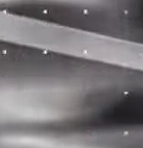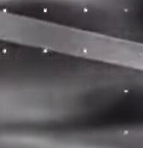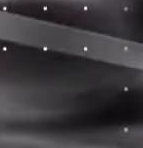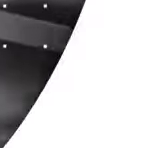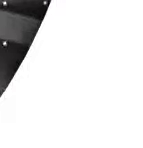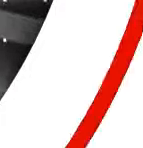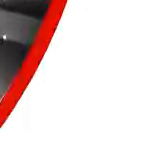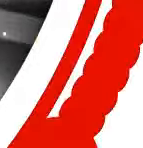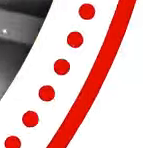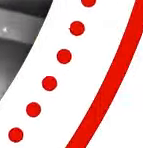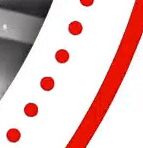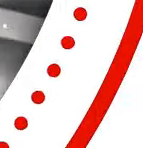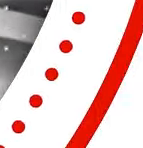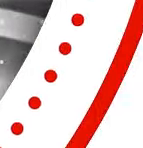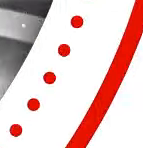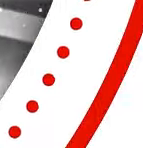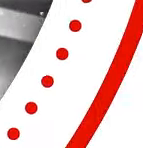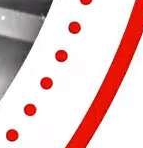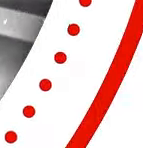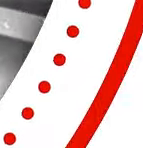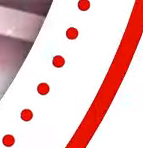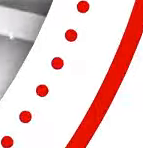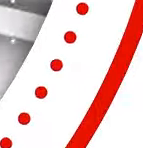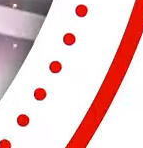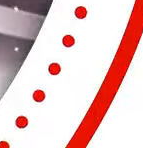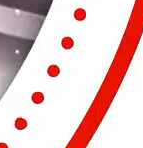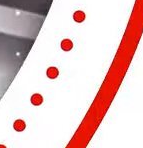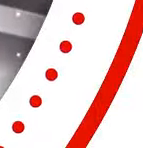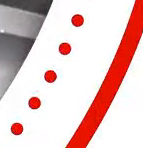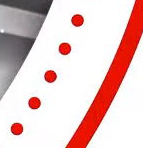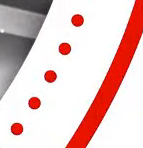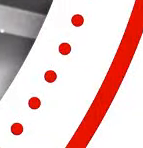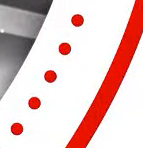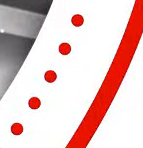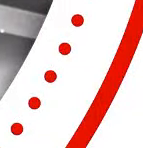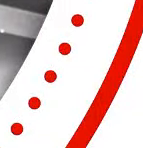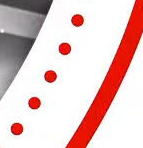March 17, Linggo, 4:30 p.m. dito sa TV5.